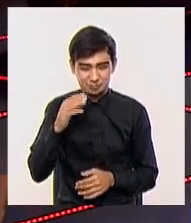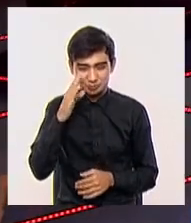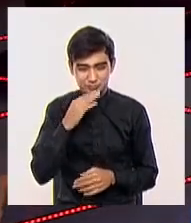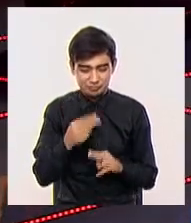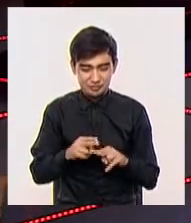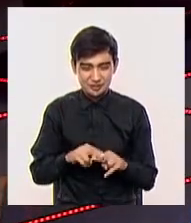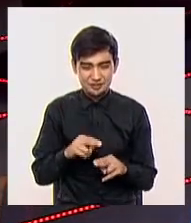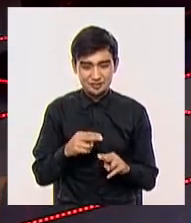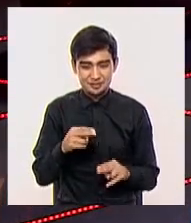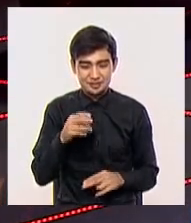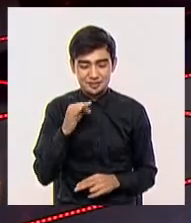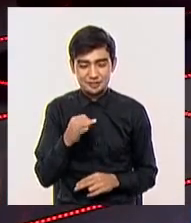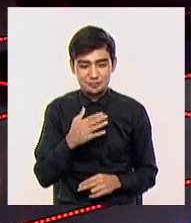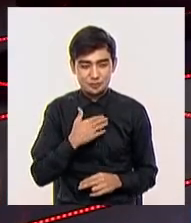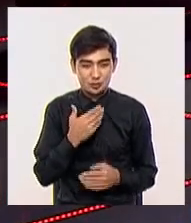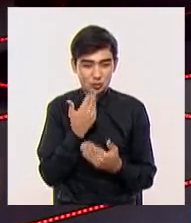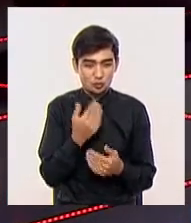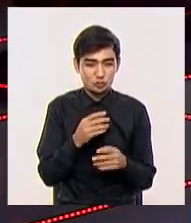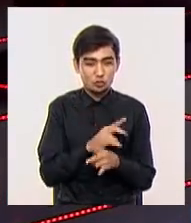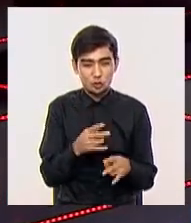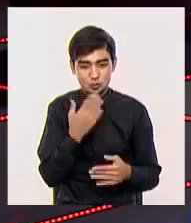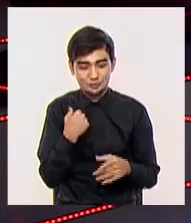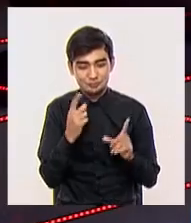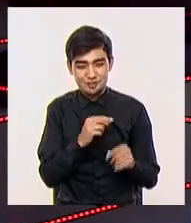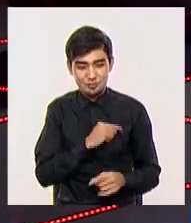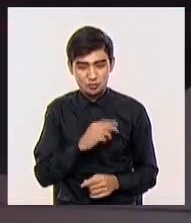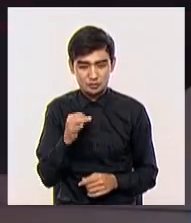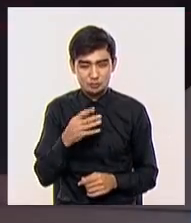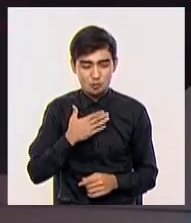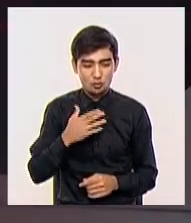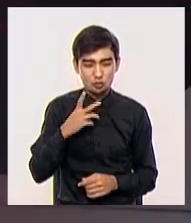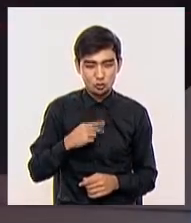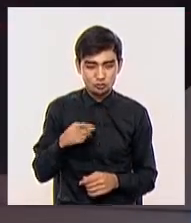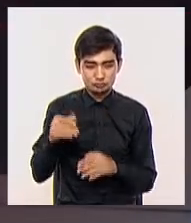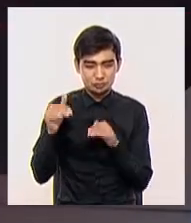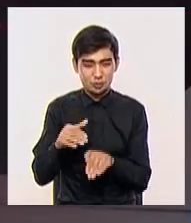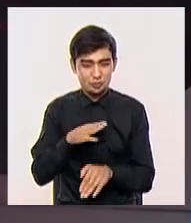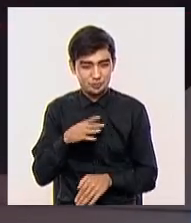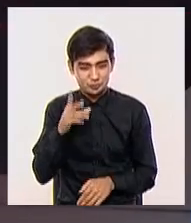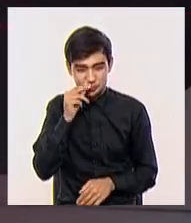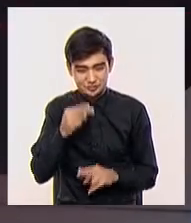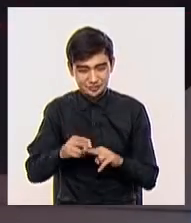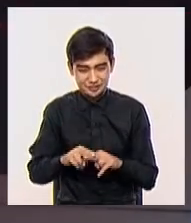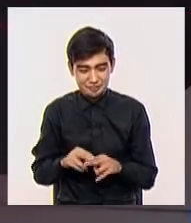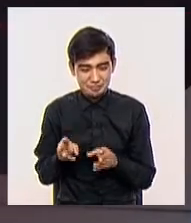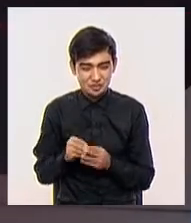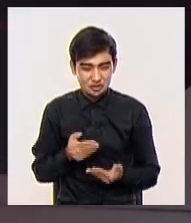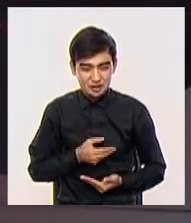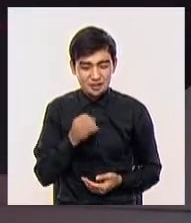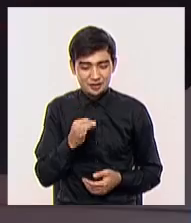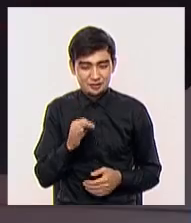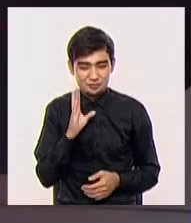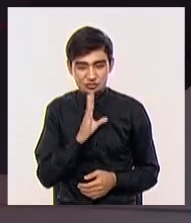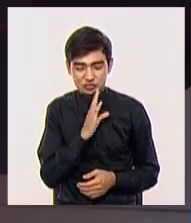ешкім жоқ кезде қызымды сүйіп қол жүгірткен деп отыр. Балаларын сеніп тапсырған адамның мұндай әрекетін естіген